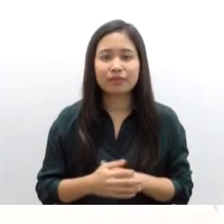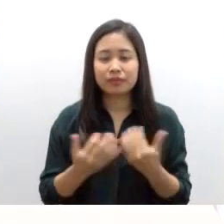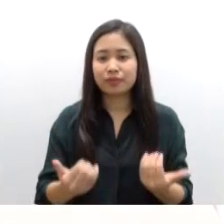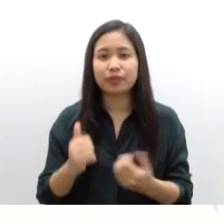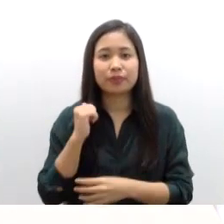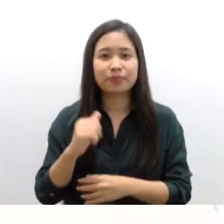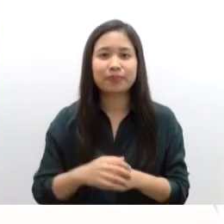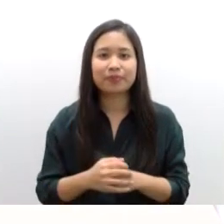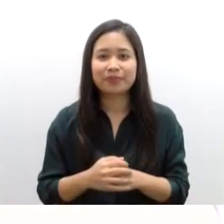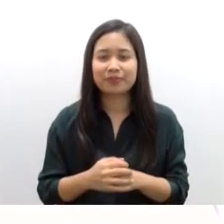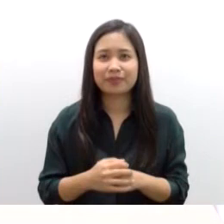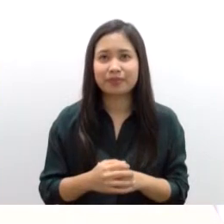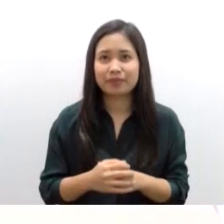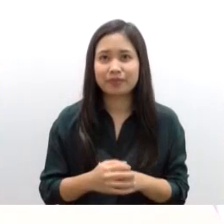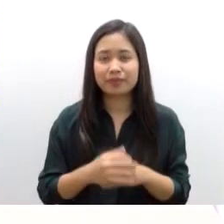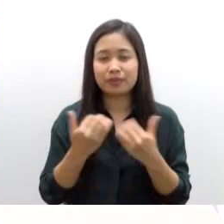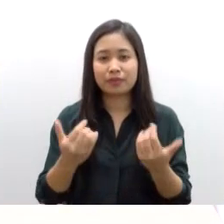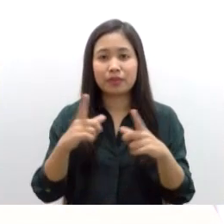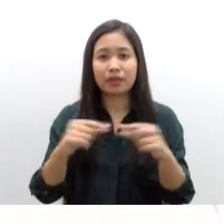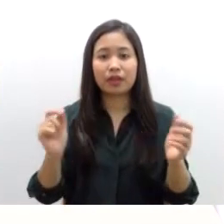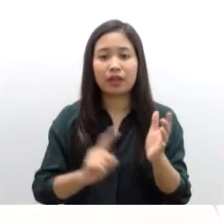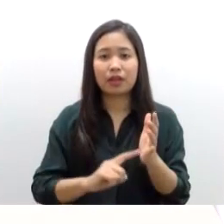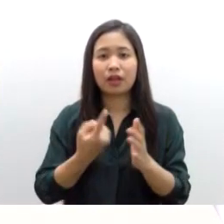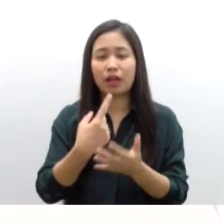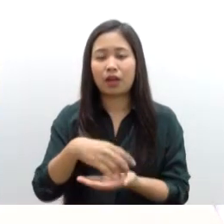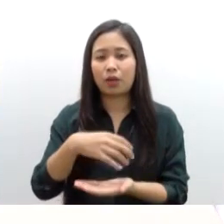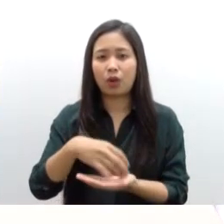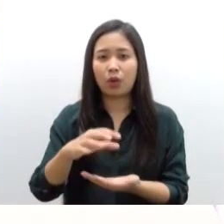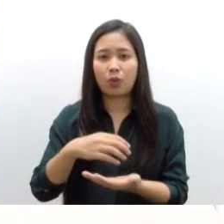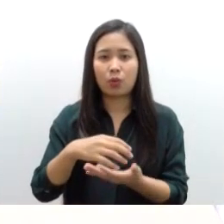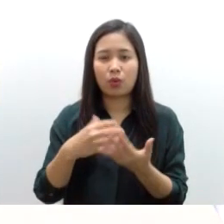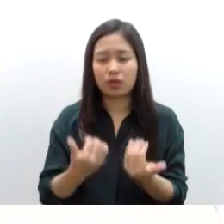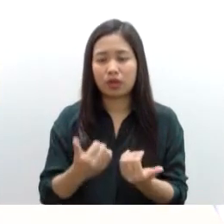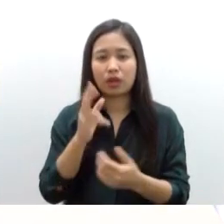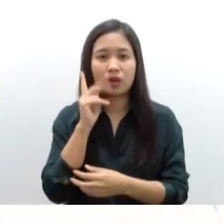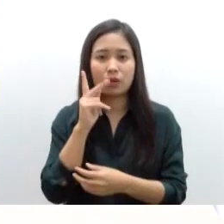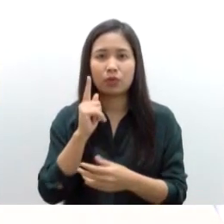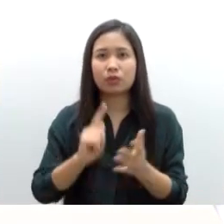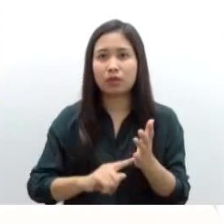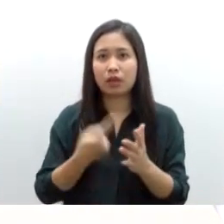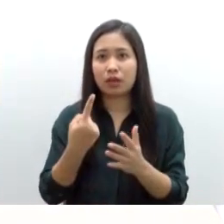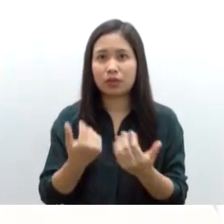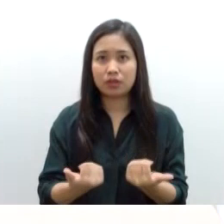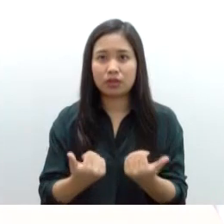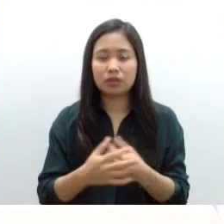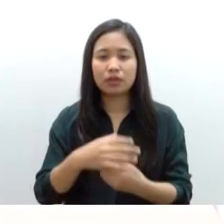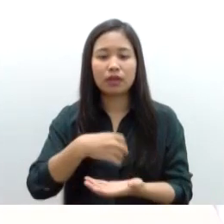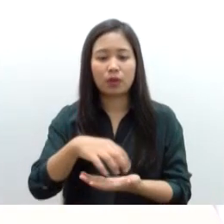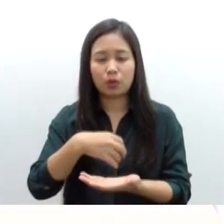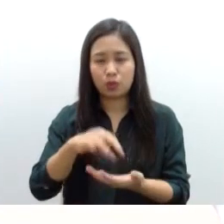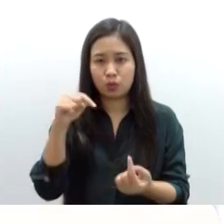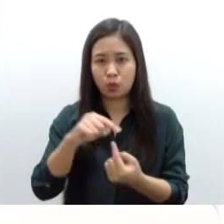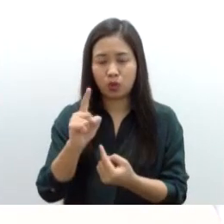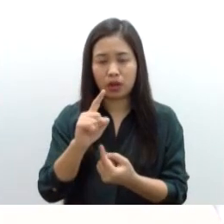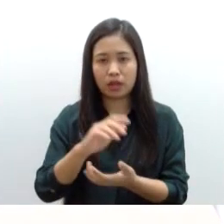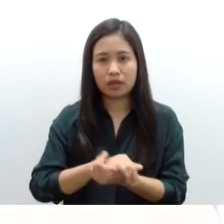ธครับในเรื่องแรกที่เราจะมานำเสนอกับผู้ชมรายการพุทธเช้าข่าวสพท.จะมานำเสนอในส่วนของสถ